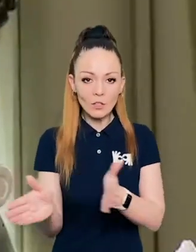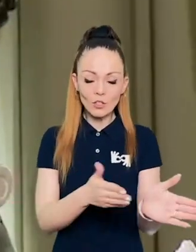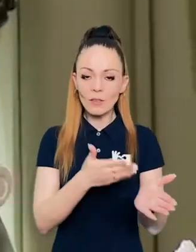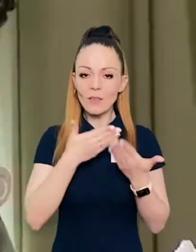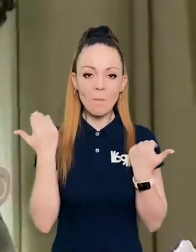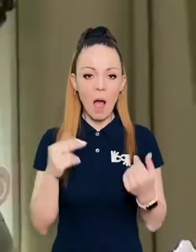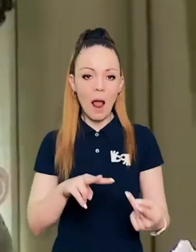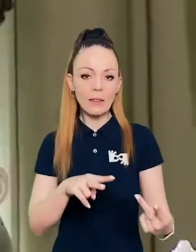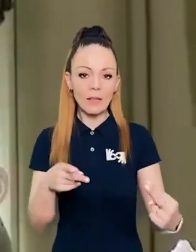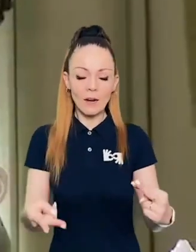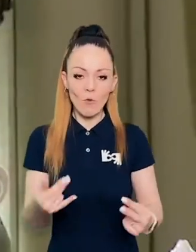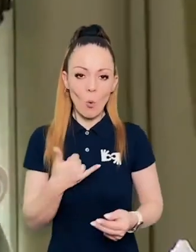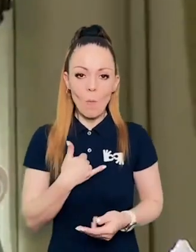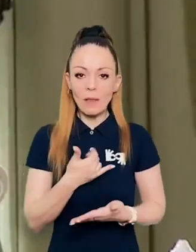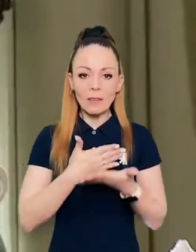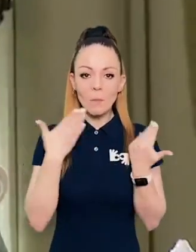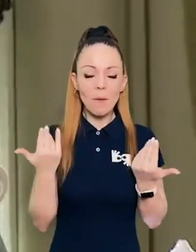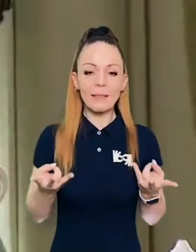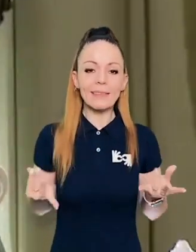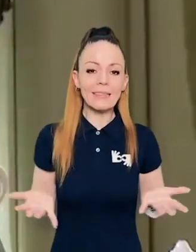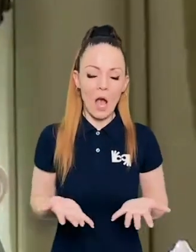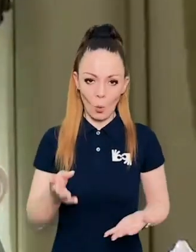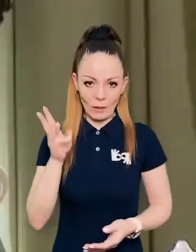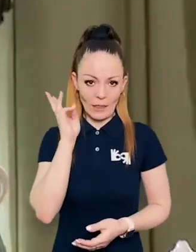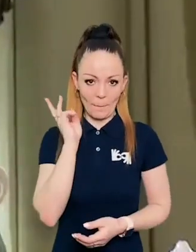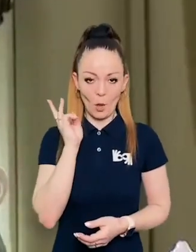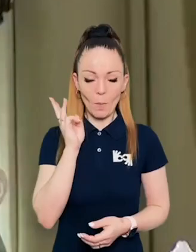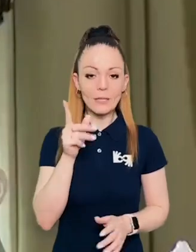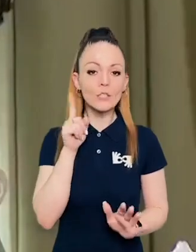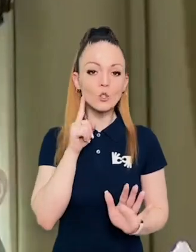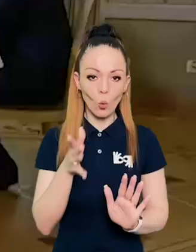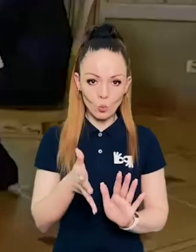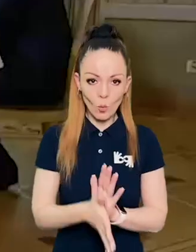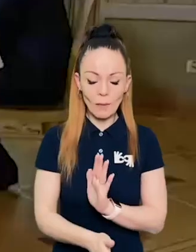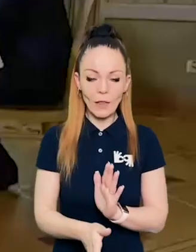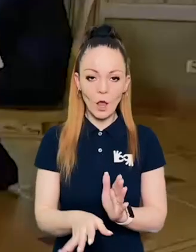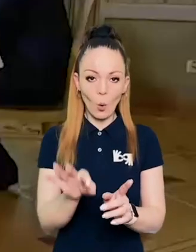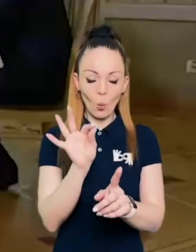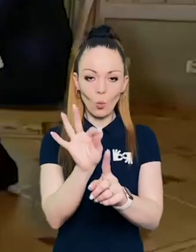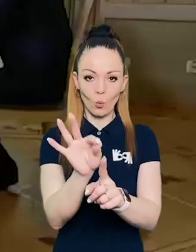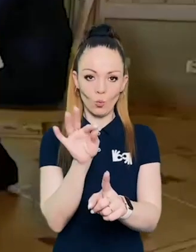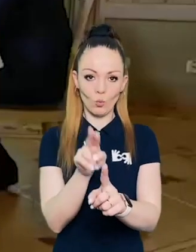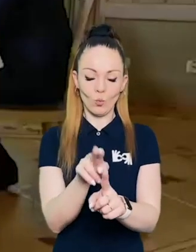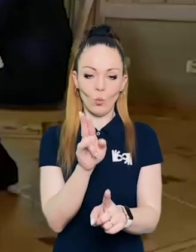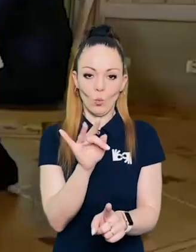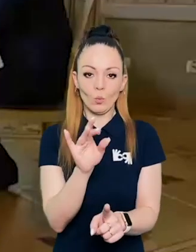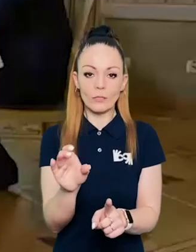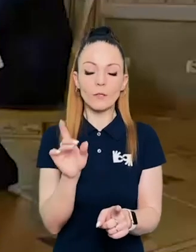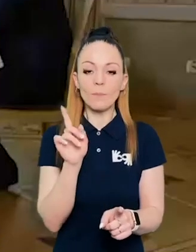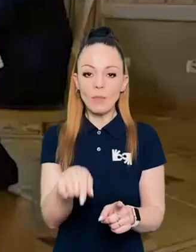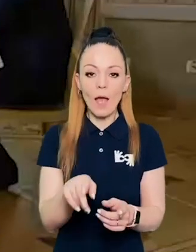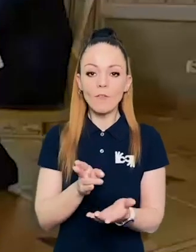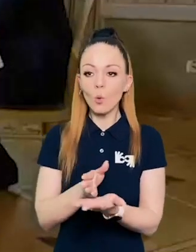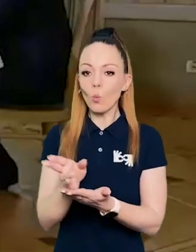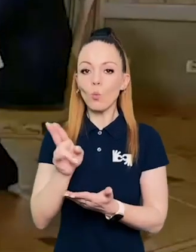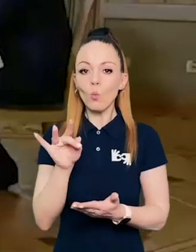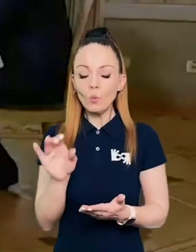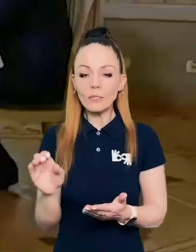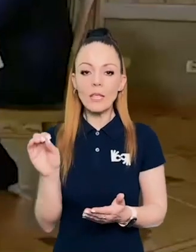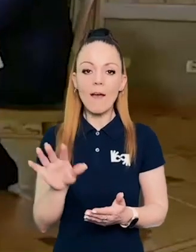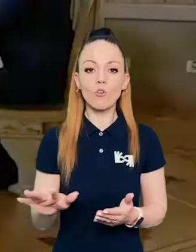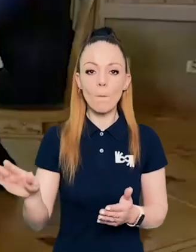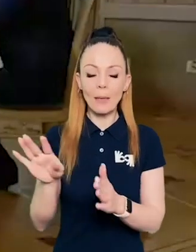роздоріжжя і немає альтернатив. І тут у мене немає ніякої дипломатії. Зрозумілий курс. Навіть курс